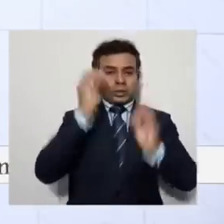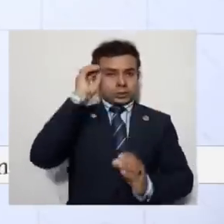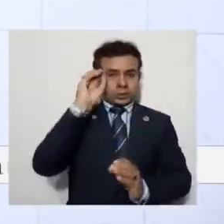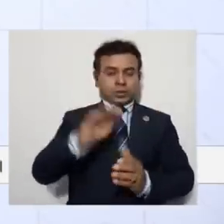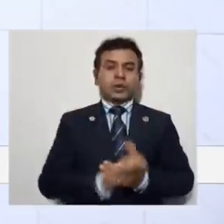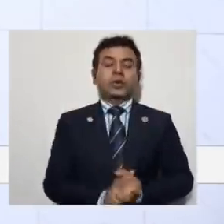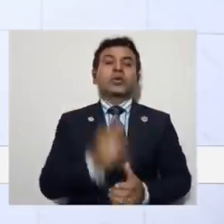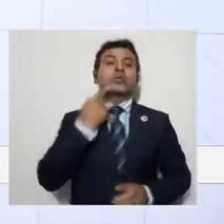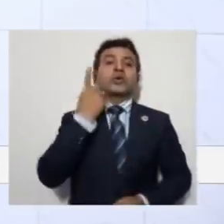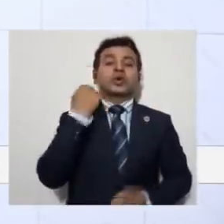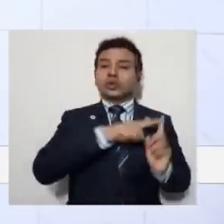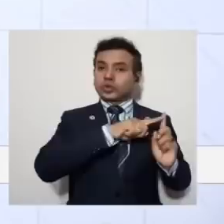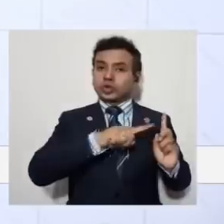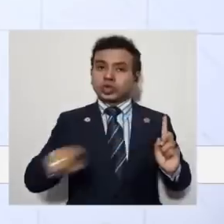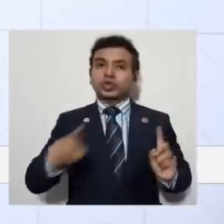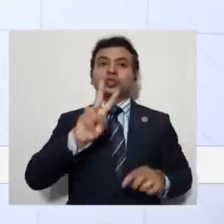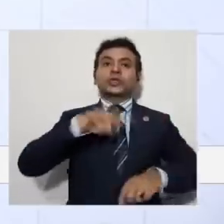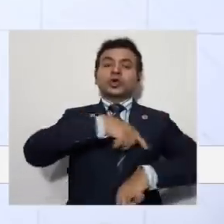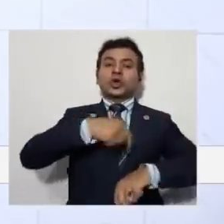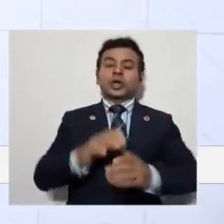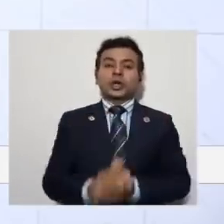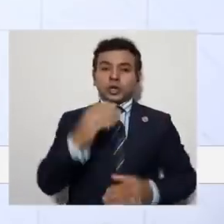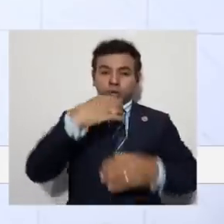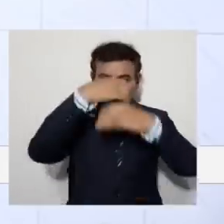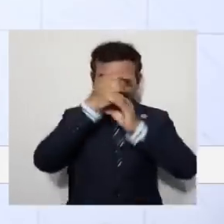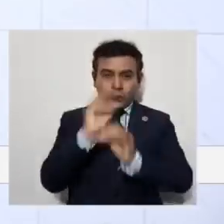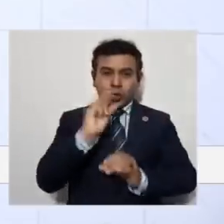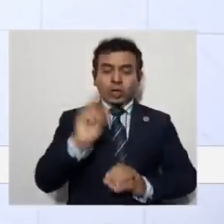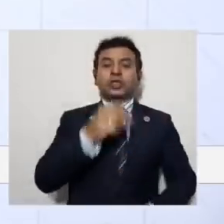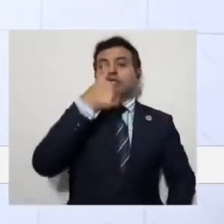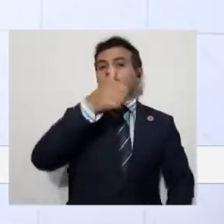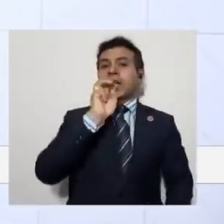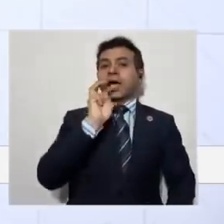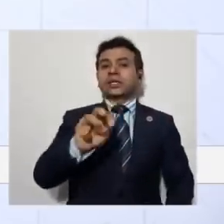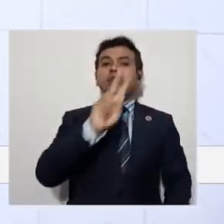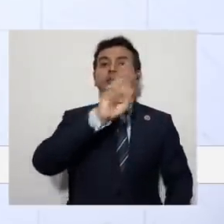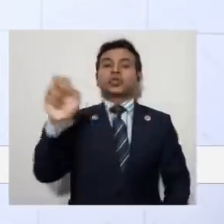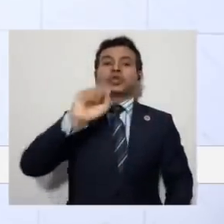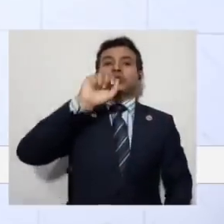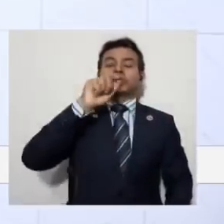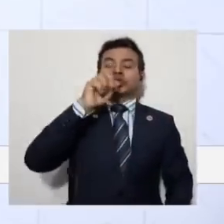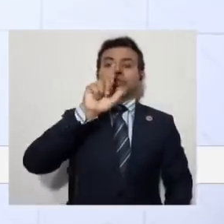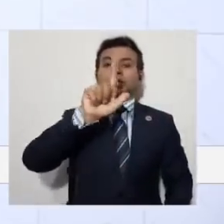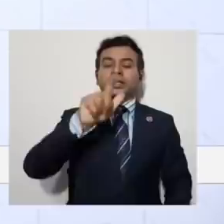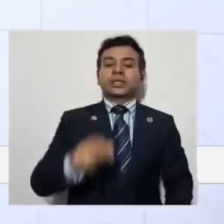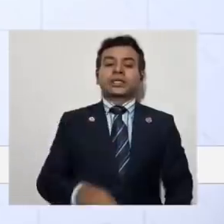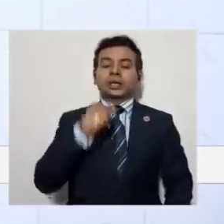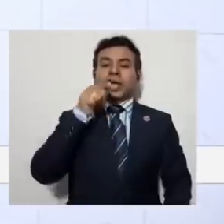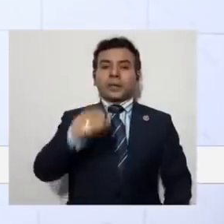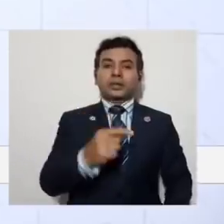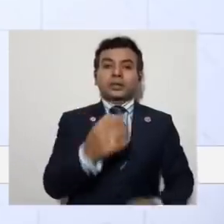আপনাদের বাংলাদেশের পরিস্থিতি সম্পর্কে জানাবো। আগে আমরা গত 24 ঘন্টায় পরীক্ষা করেছি